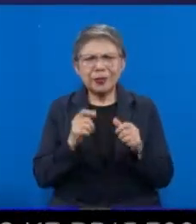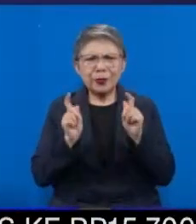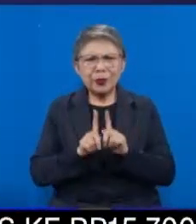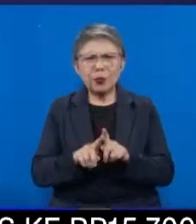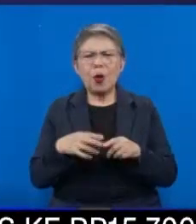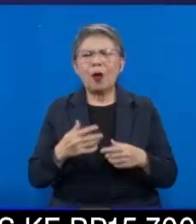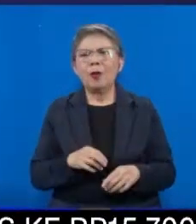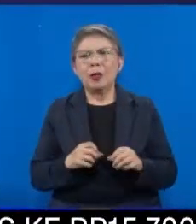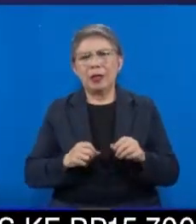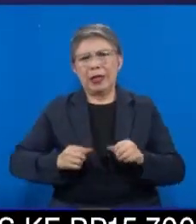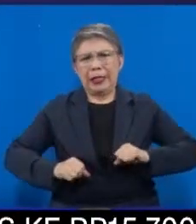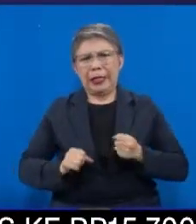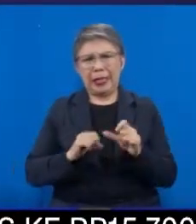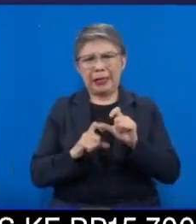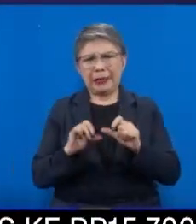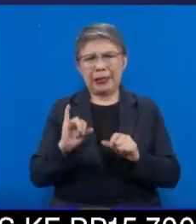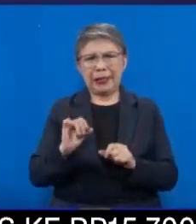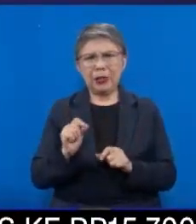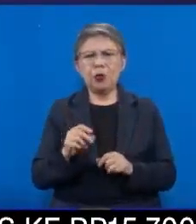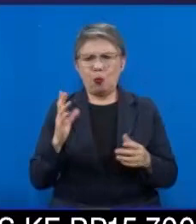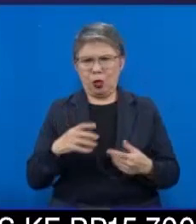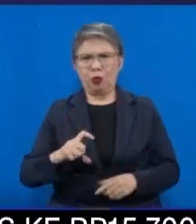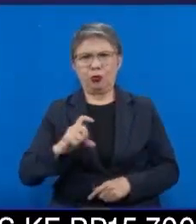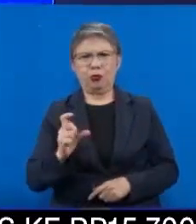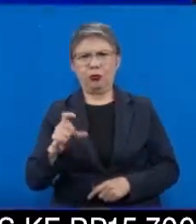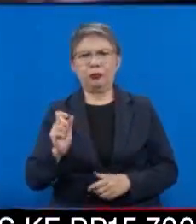nikah siri, bahkan hingga memiliki cucu.